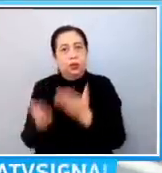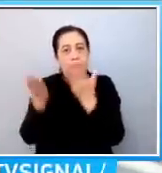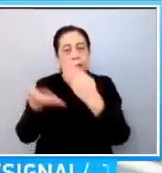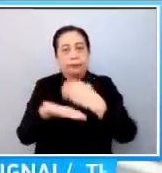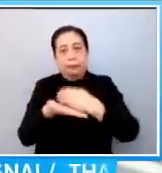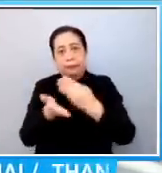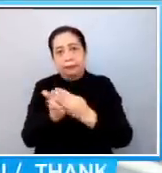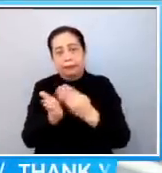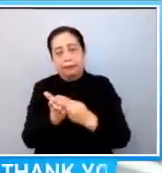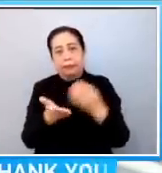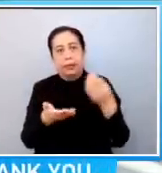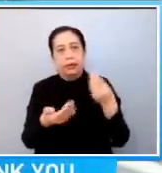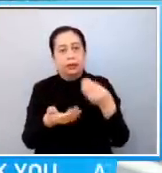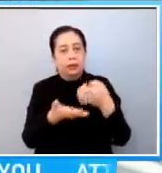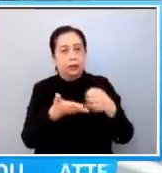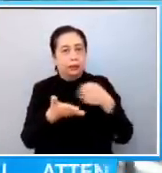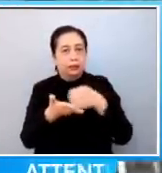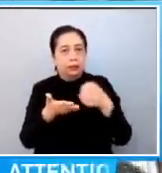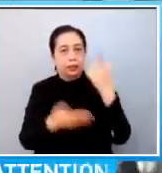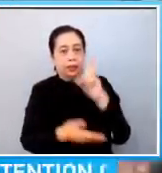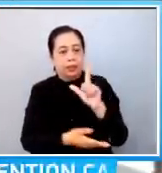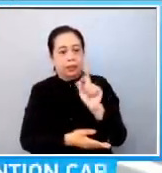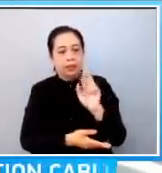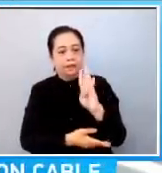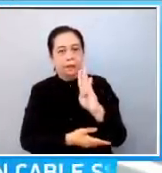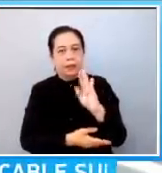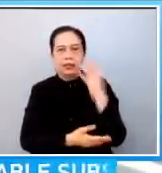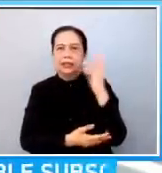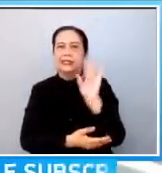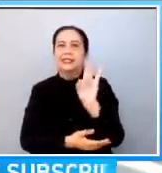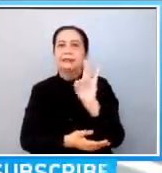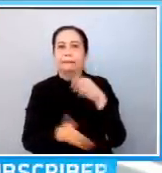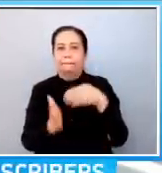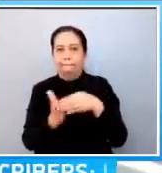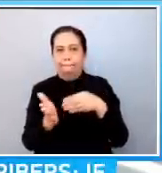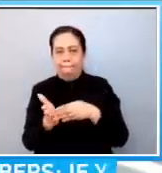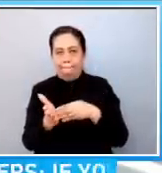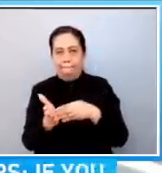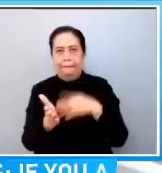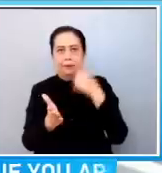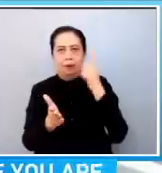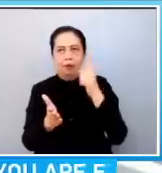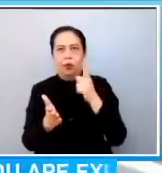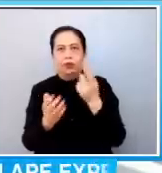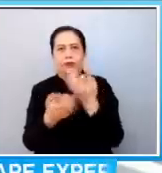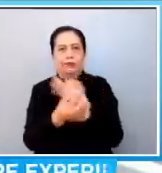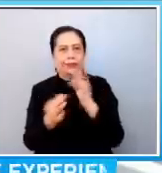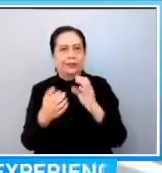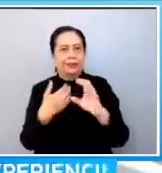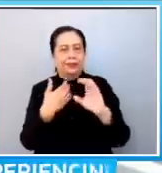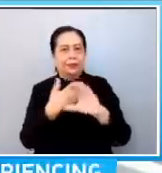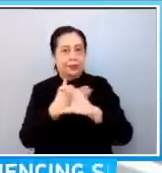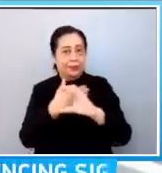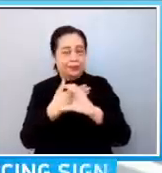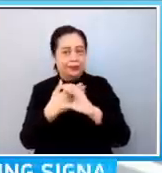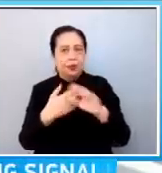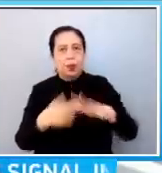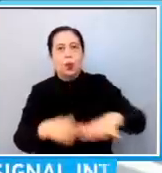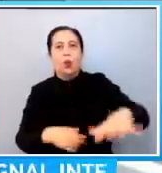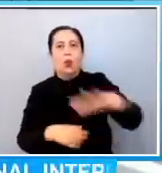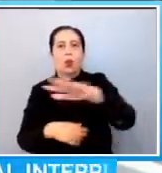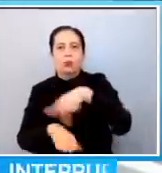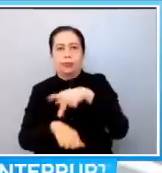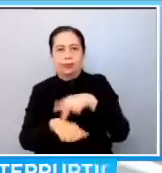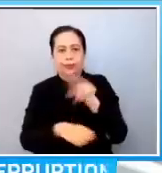ginugol ng LTFRB ay 7 billion for the service contracting program. Yan naman ay sa buong bansa. Sa NCR,